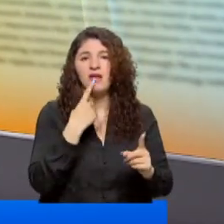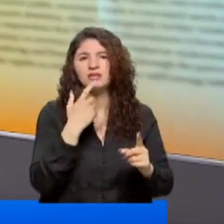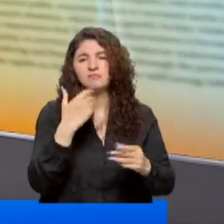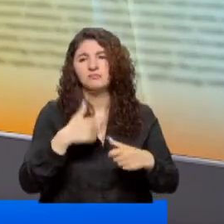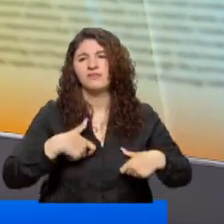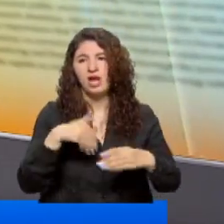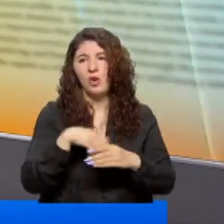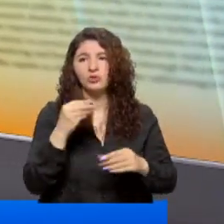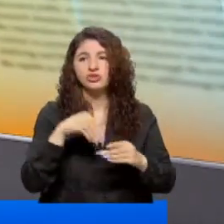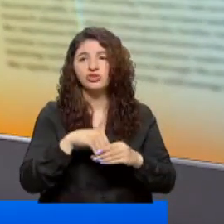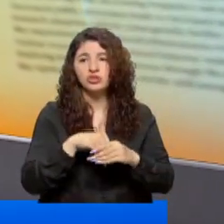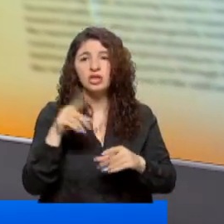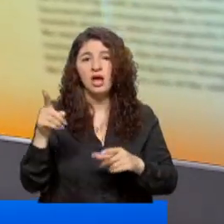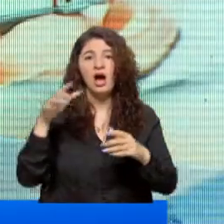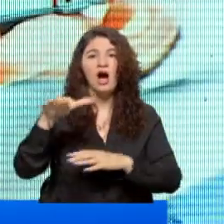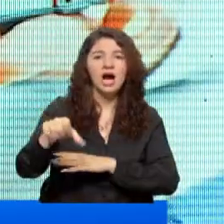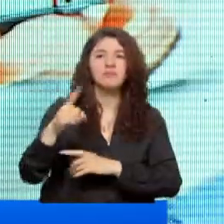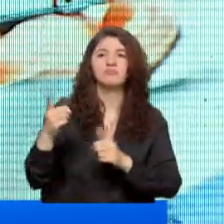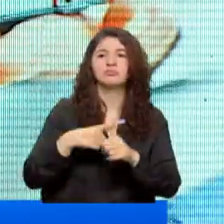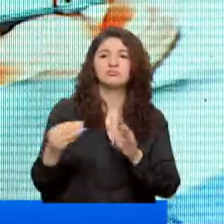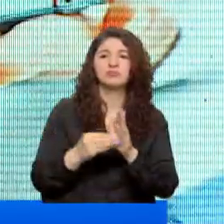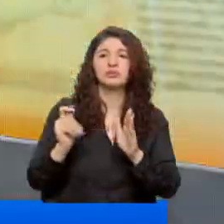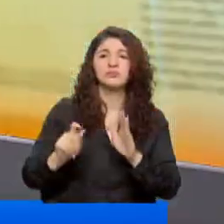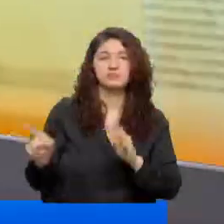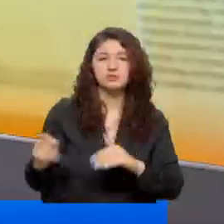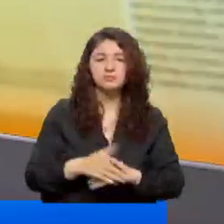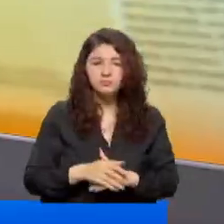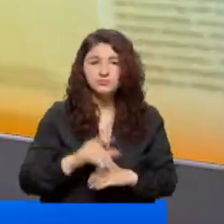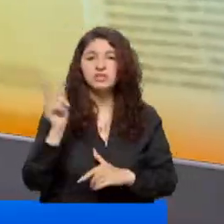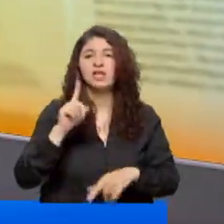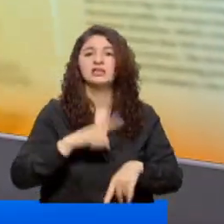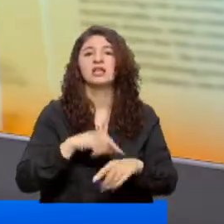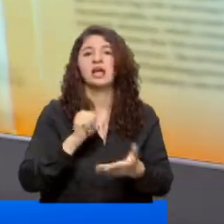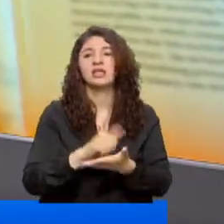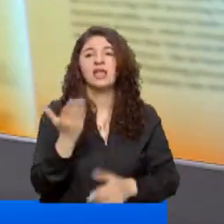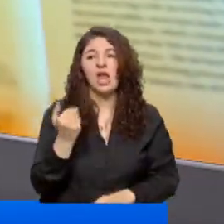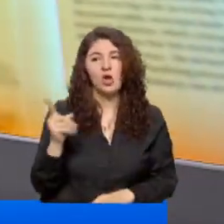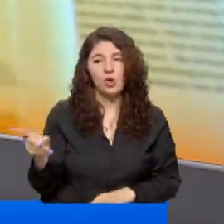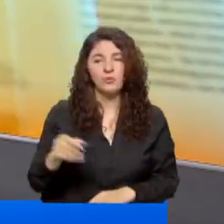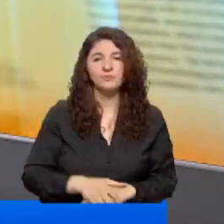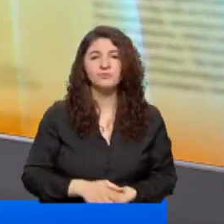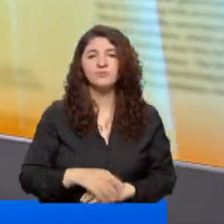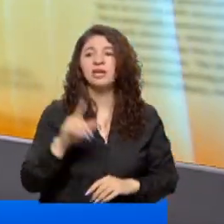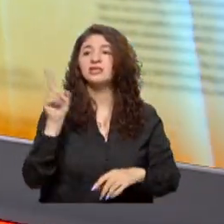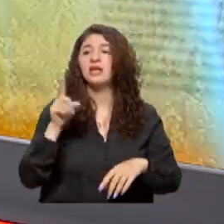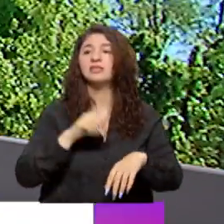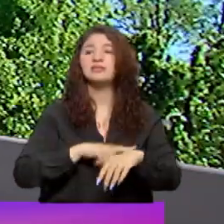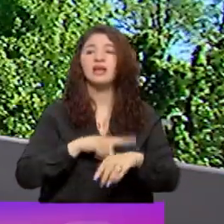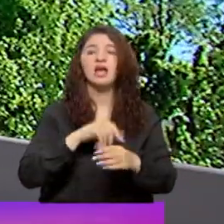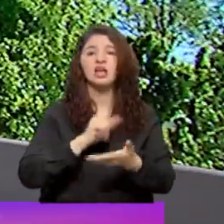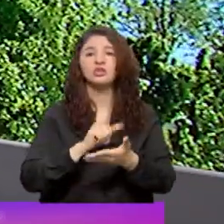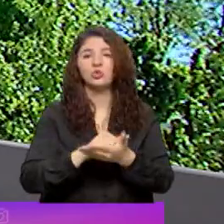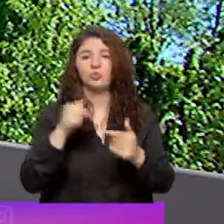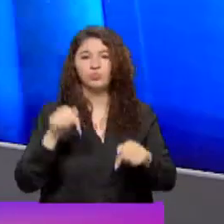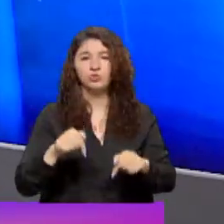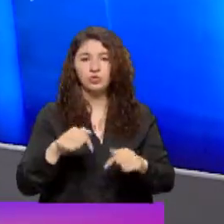bir Elazığ milletvekili olduğu için Hakimiyet de bir sayfada yer almış durumda çalarsaat gazetesi geliyor çalarsaat gazetesinde